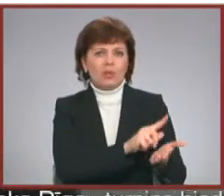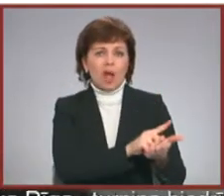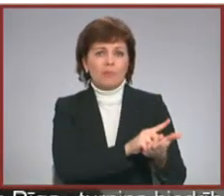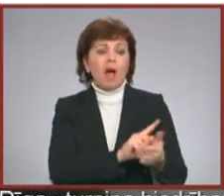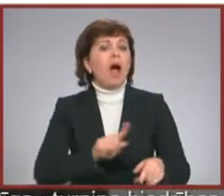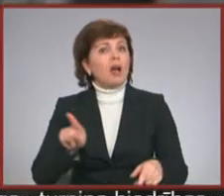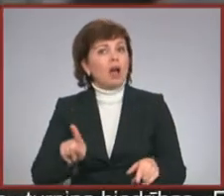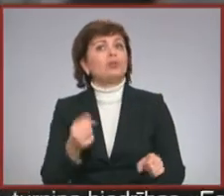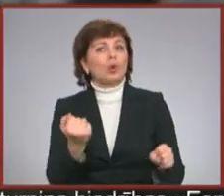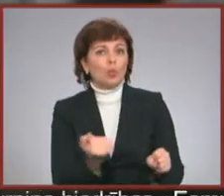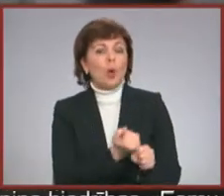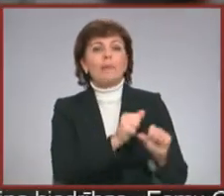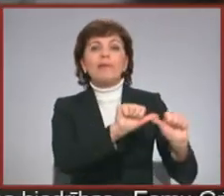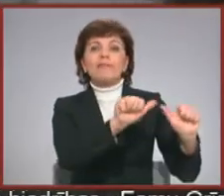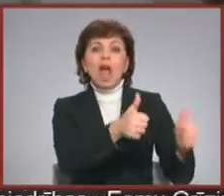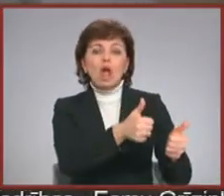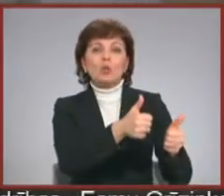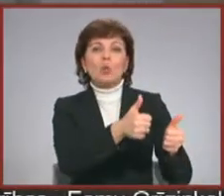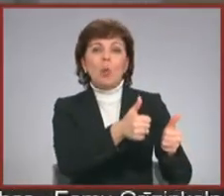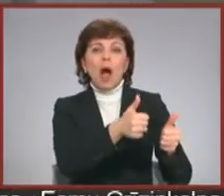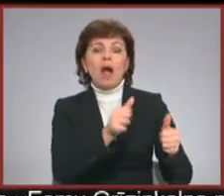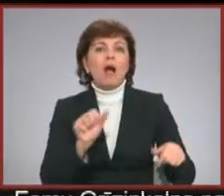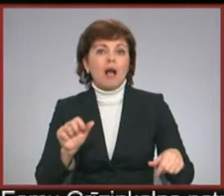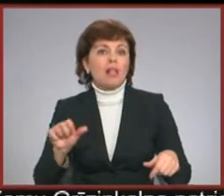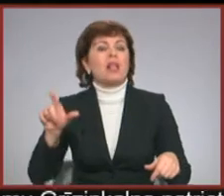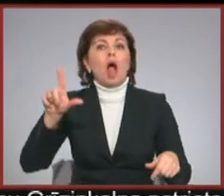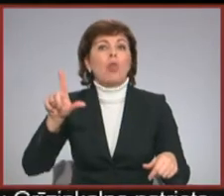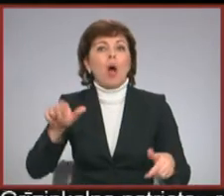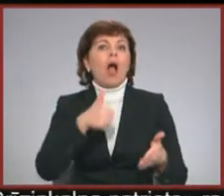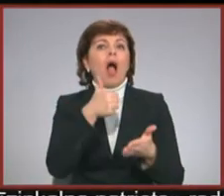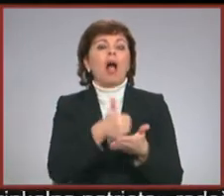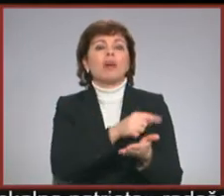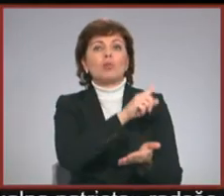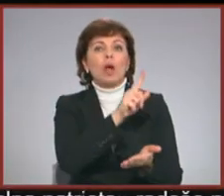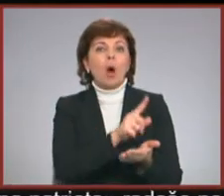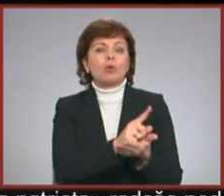kas tomēr veido to lielo pašu galveno jautājumu? Kas tas